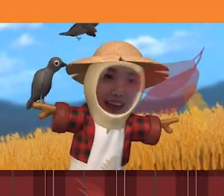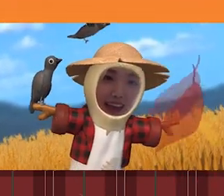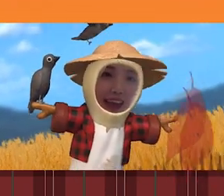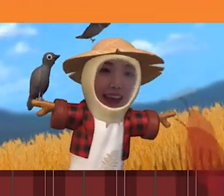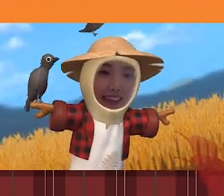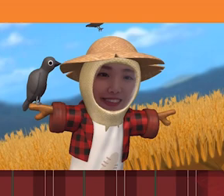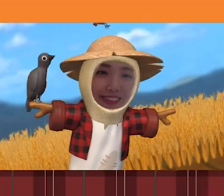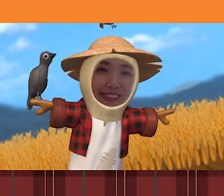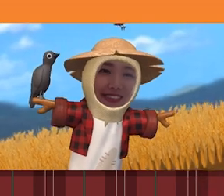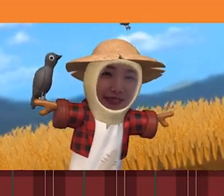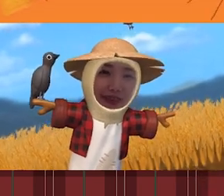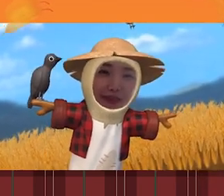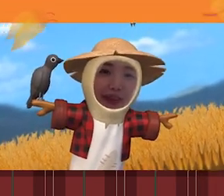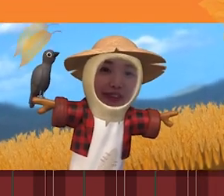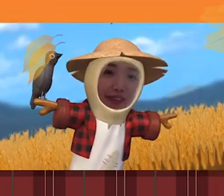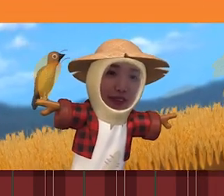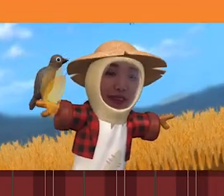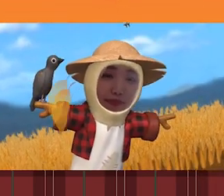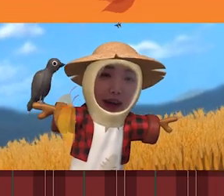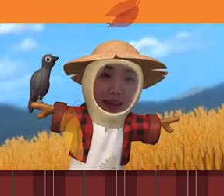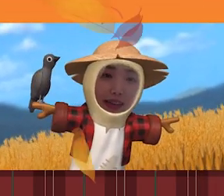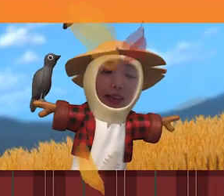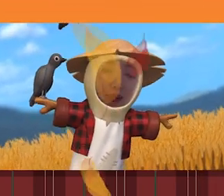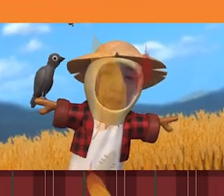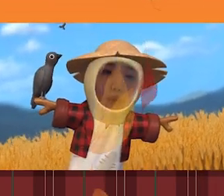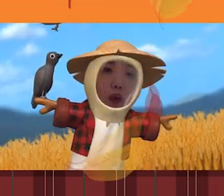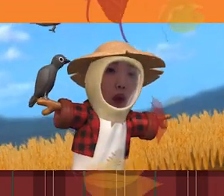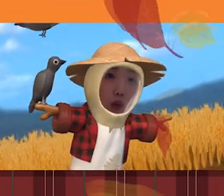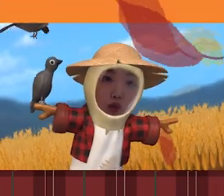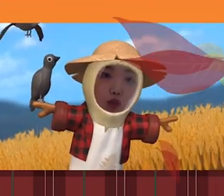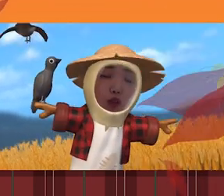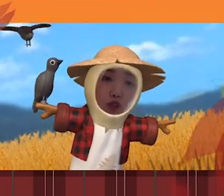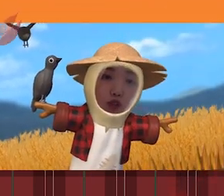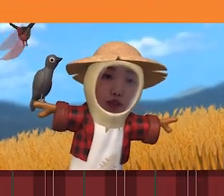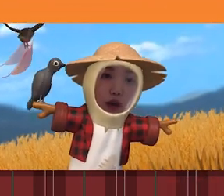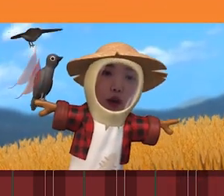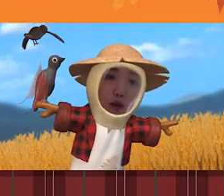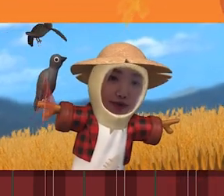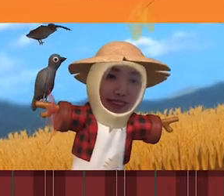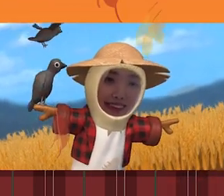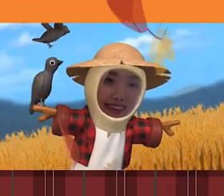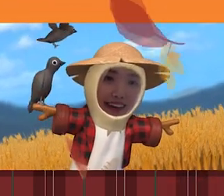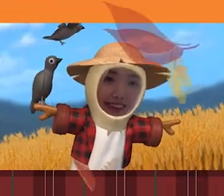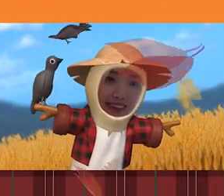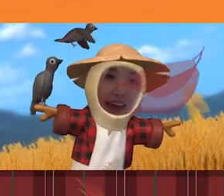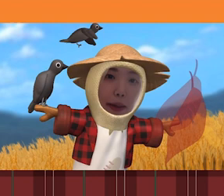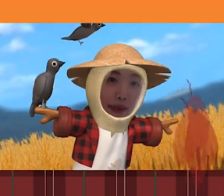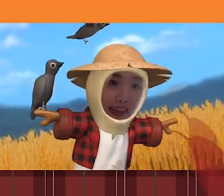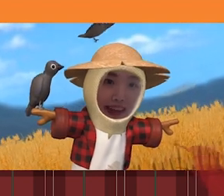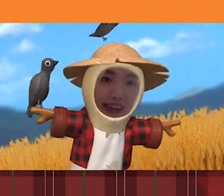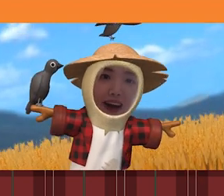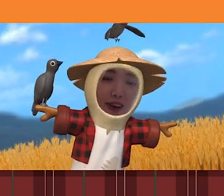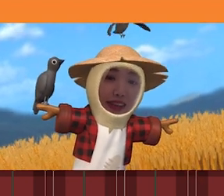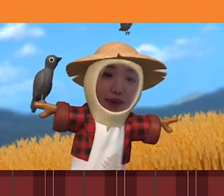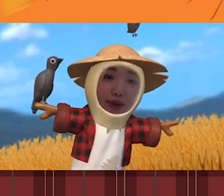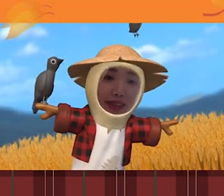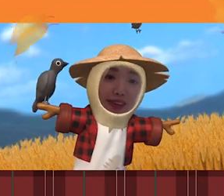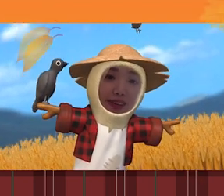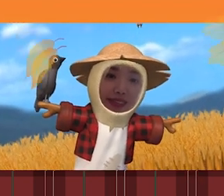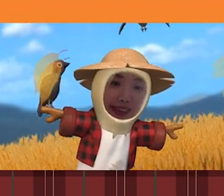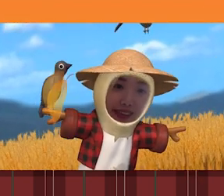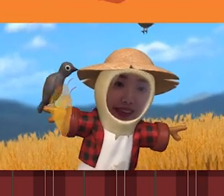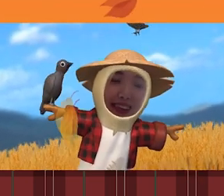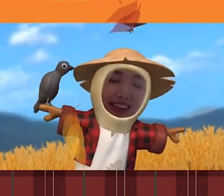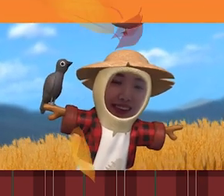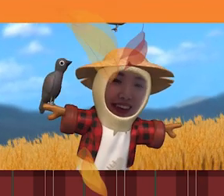축제. 2023년 10월 28일 토요일 오전 10시부터 오후 3시까지 배달이